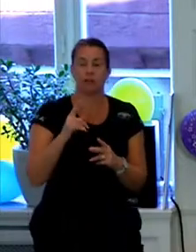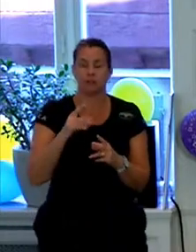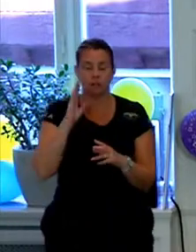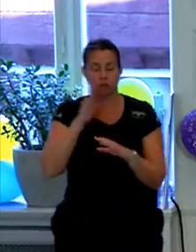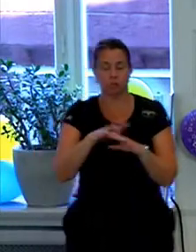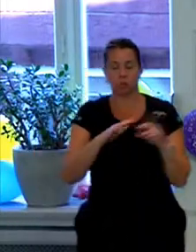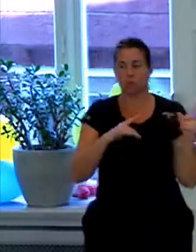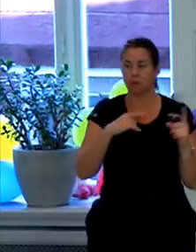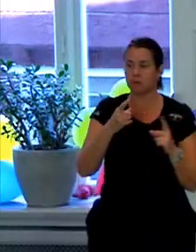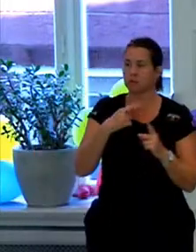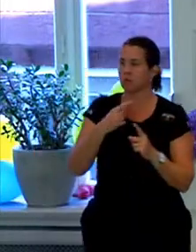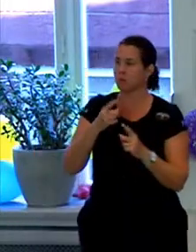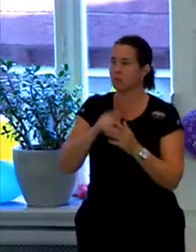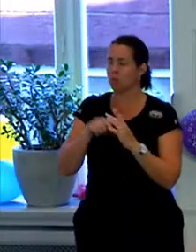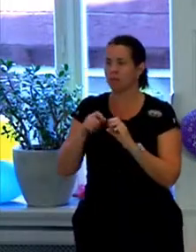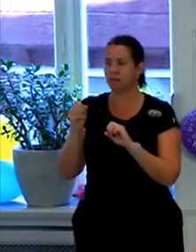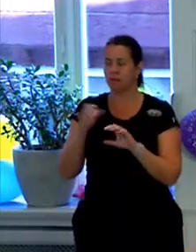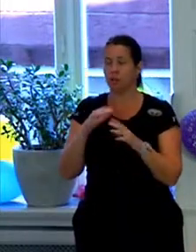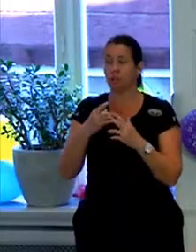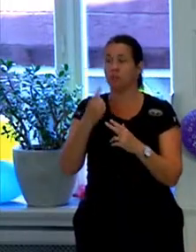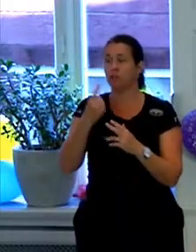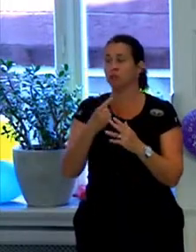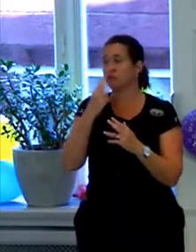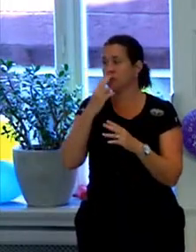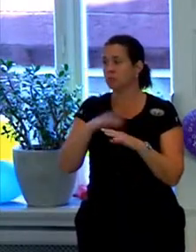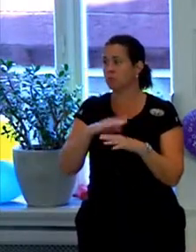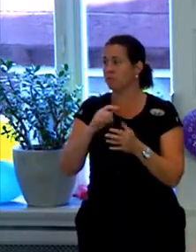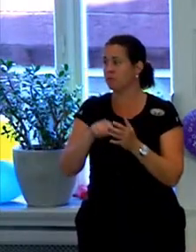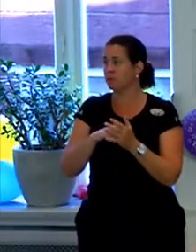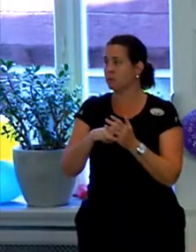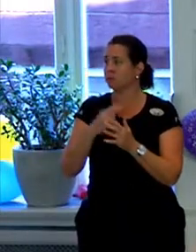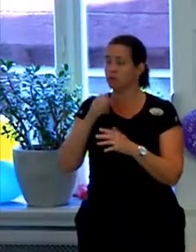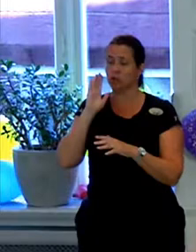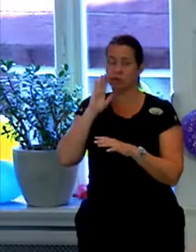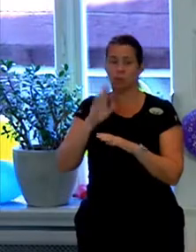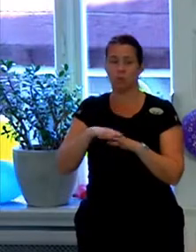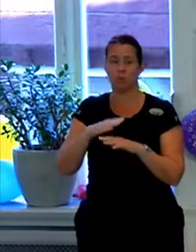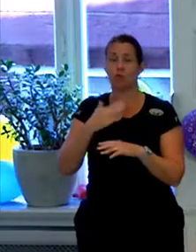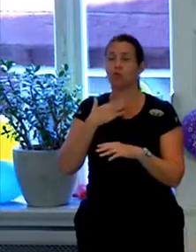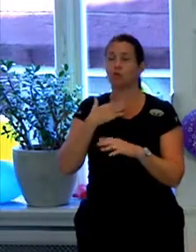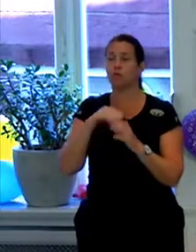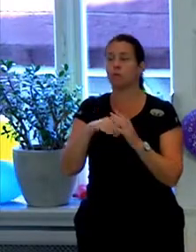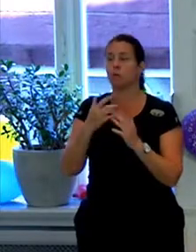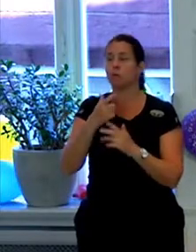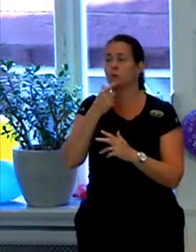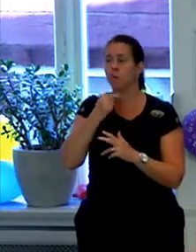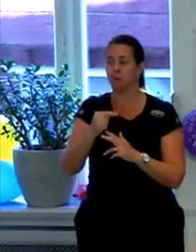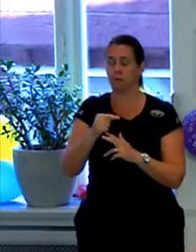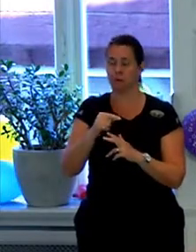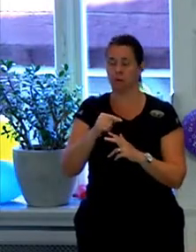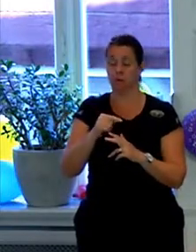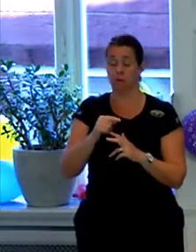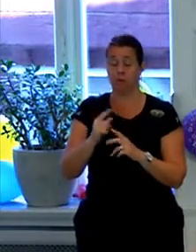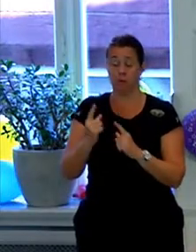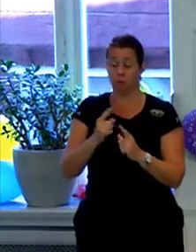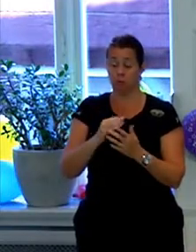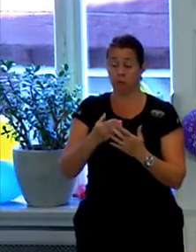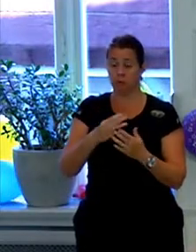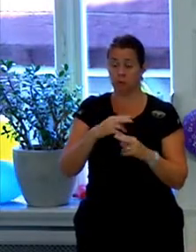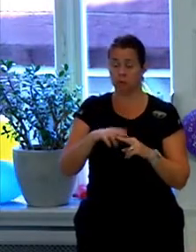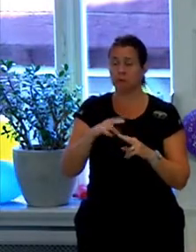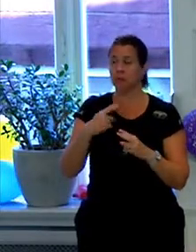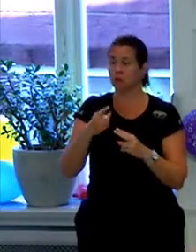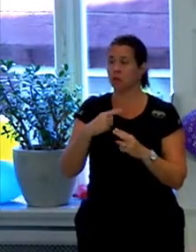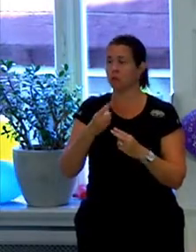möjligheter till inflytande etc. Först ska vi titta på en film där vi ska få lite röster från Lund. Människor som inte är här men som fått tycka till lite